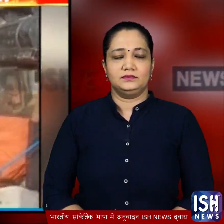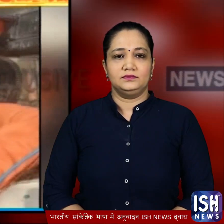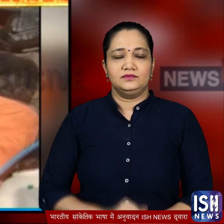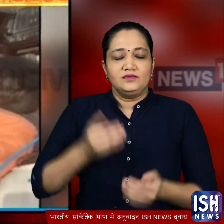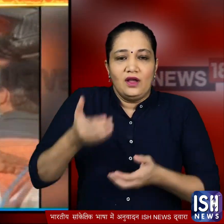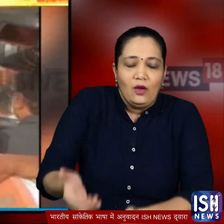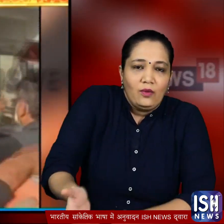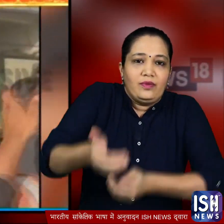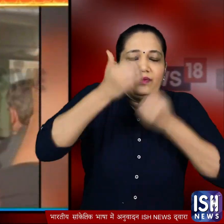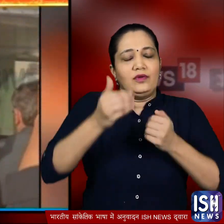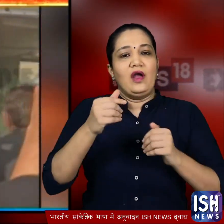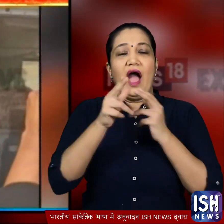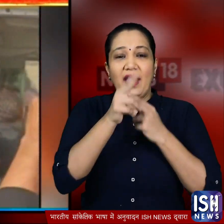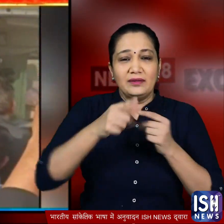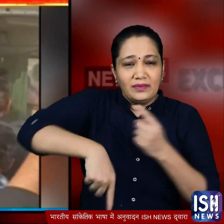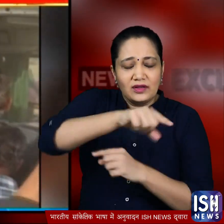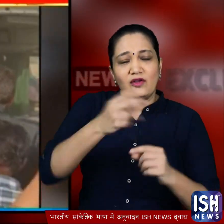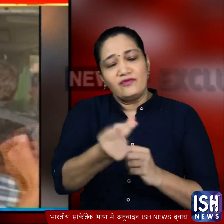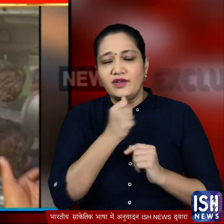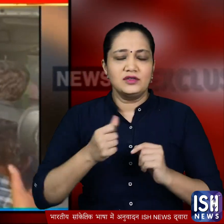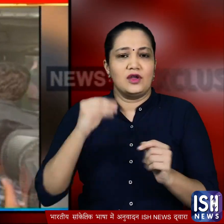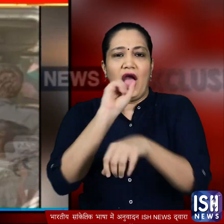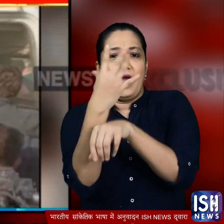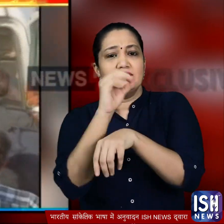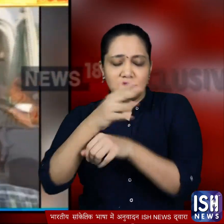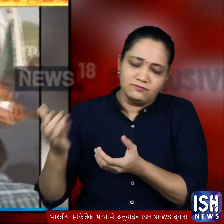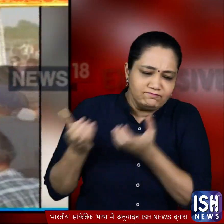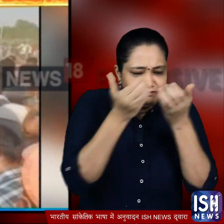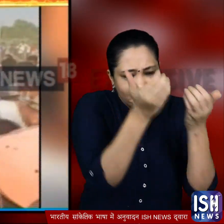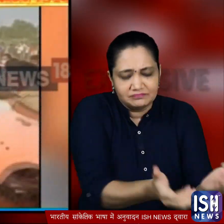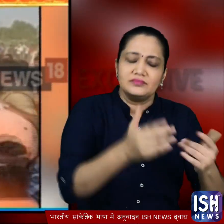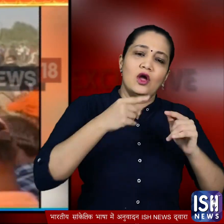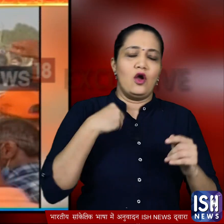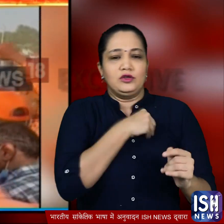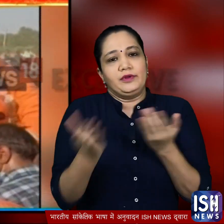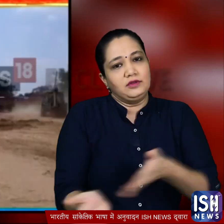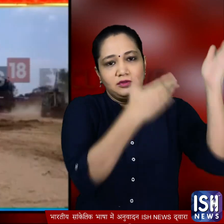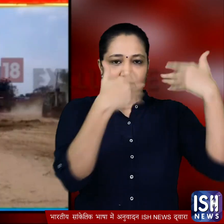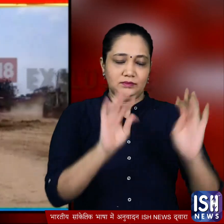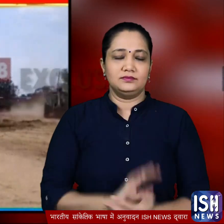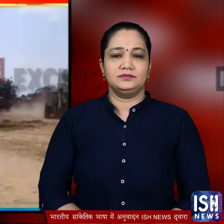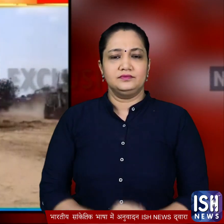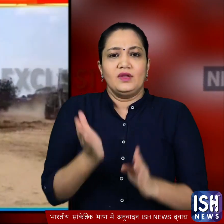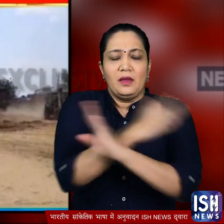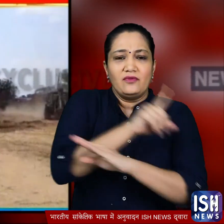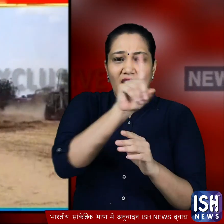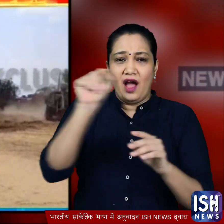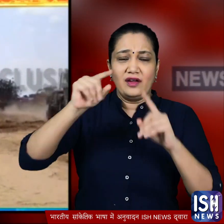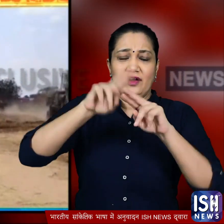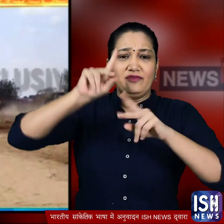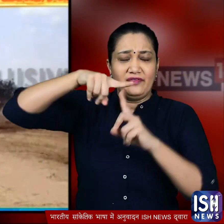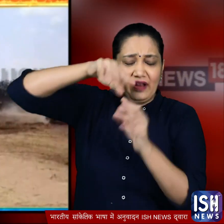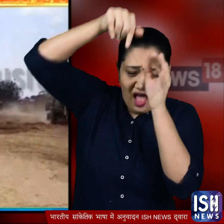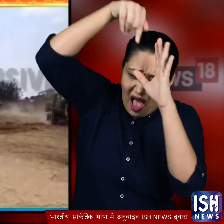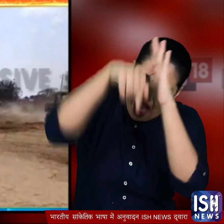बाहर निकाले जाने के बाद सेना के जवानों ने तुरंत बच्चे को एक एम्बुलेंस में बिठाया और इलाज के लिए अस्पताल भेजा। इससे पहले 100 फीट गहरे बोरवेल